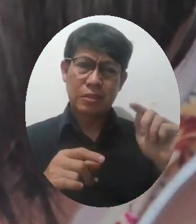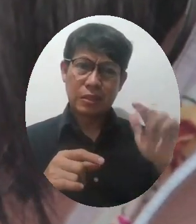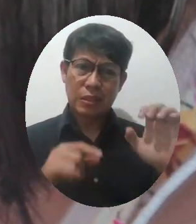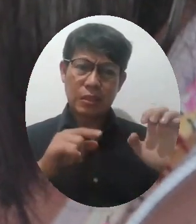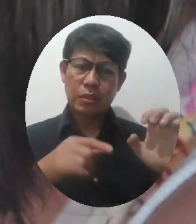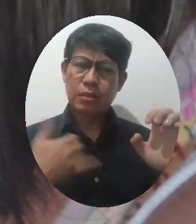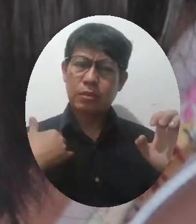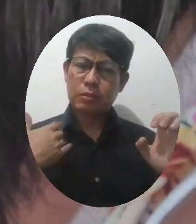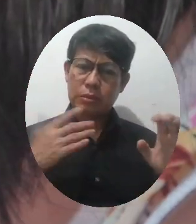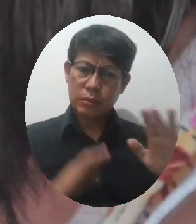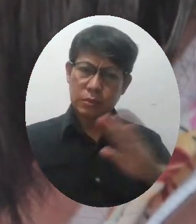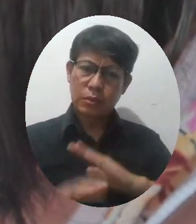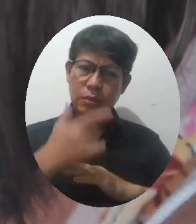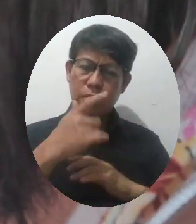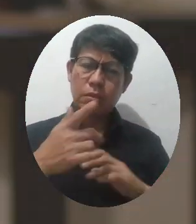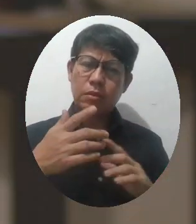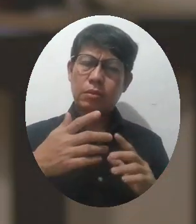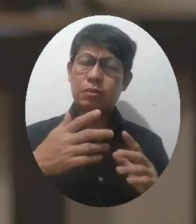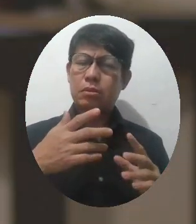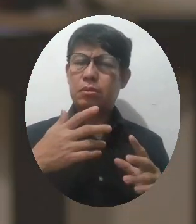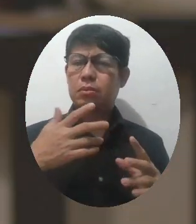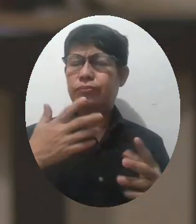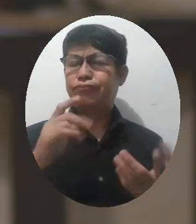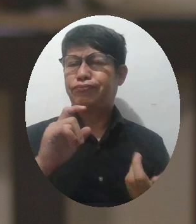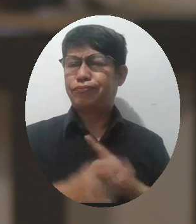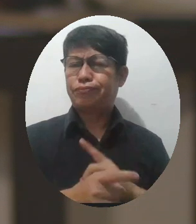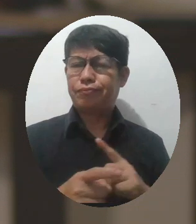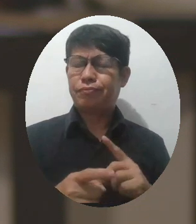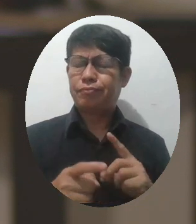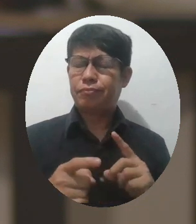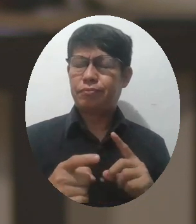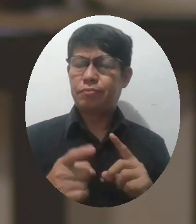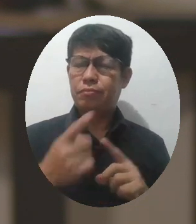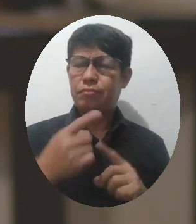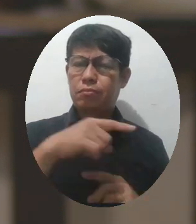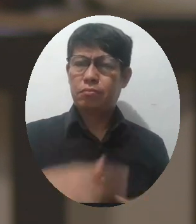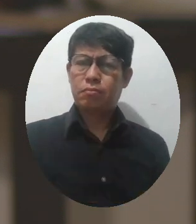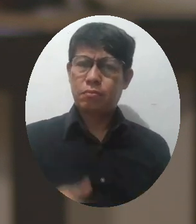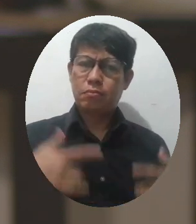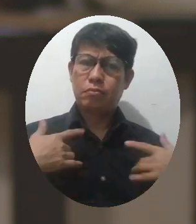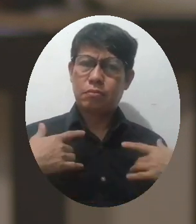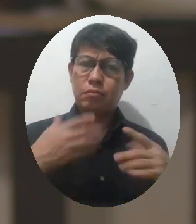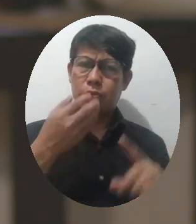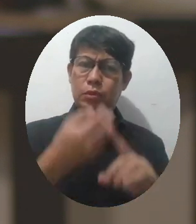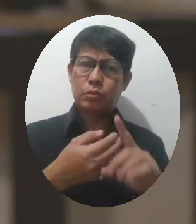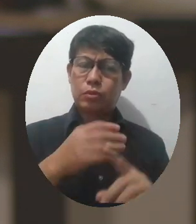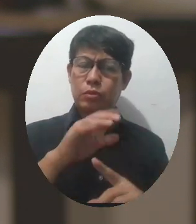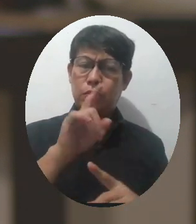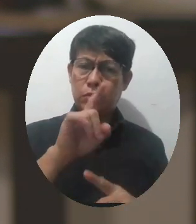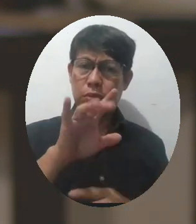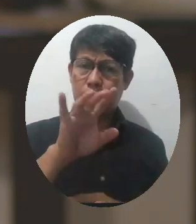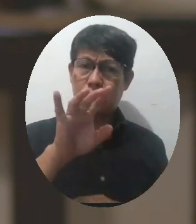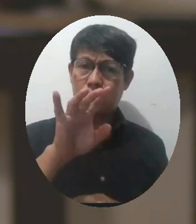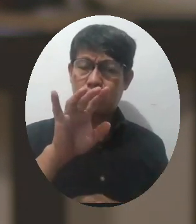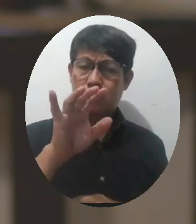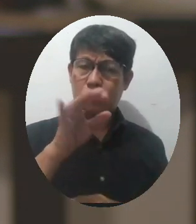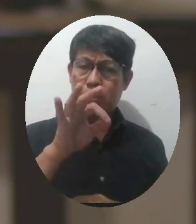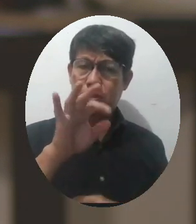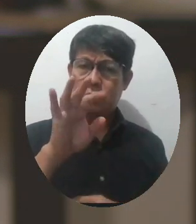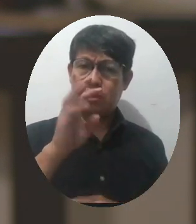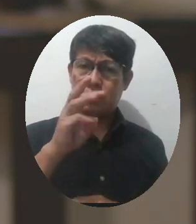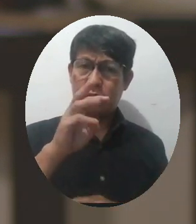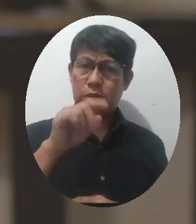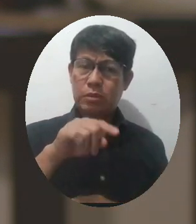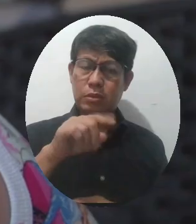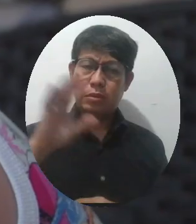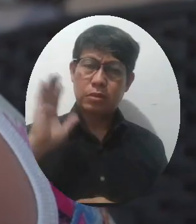Nung pinanganak ko po kasi si Natalie ay October 1, 2016. Nanganak po ako sa isang